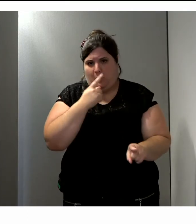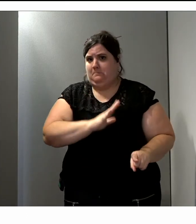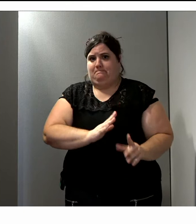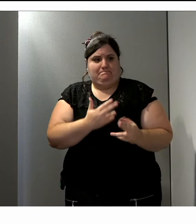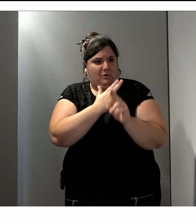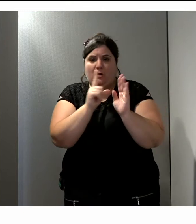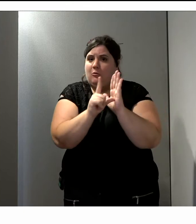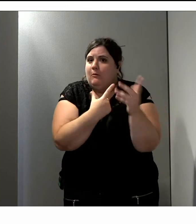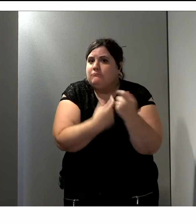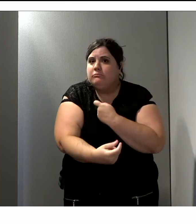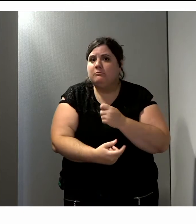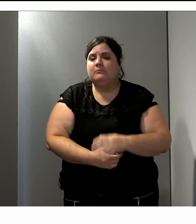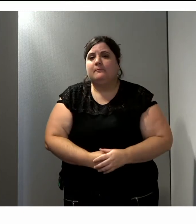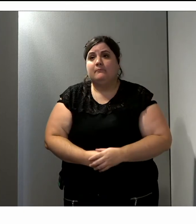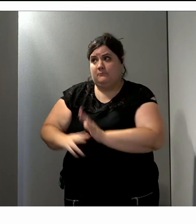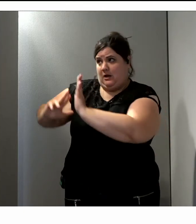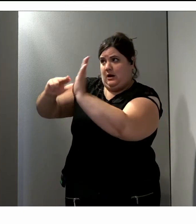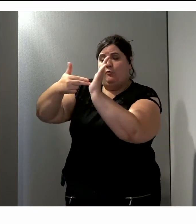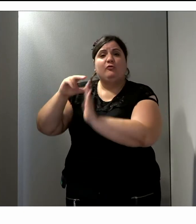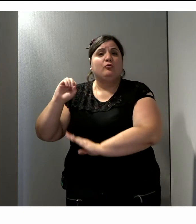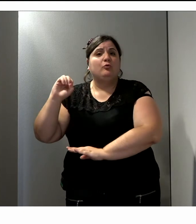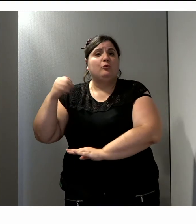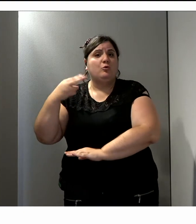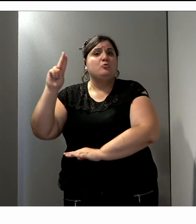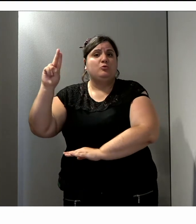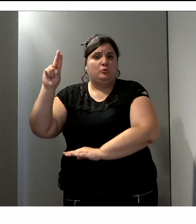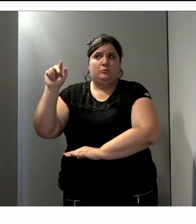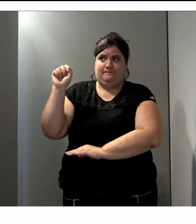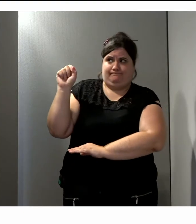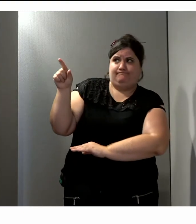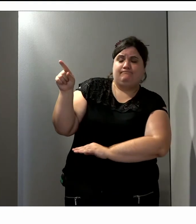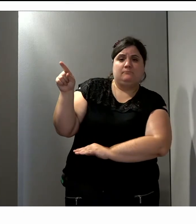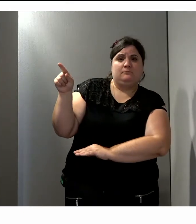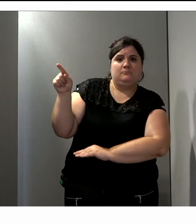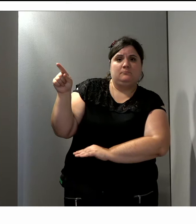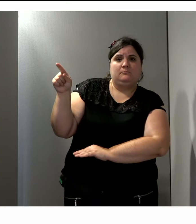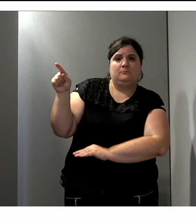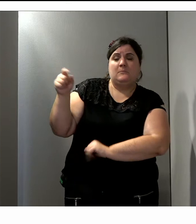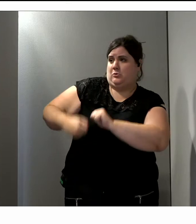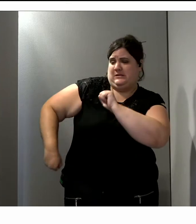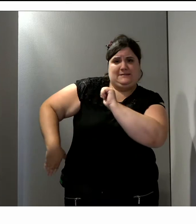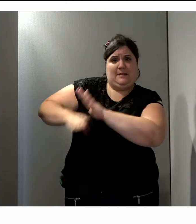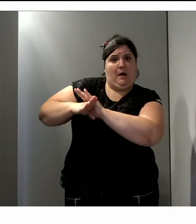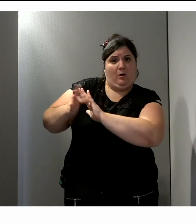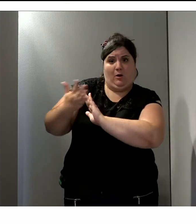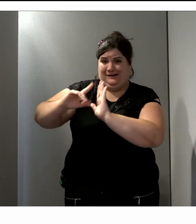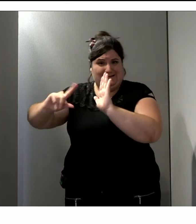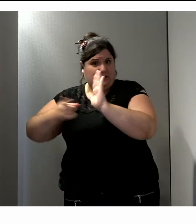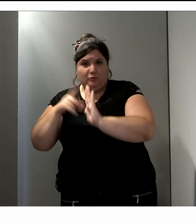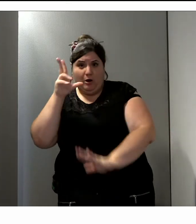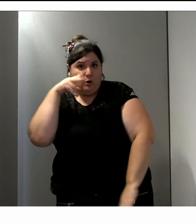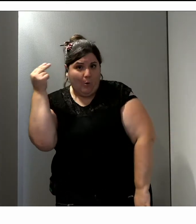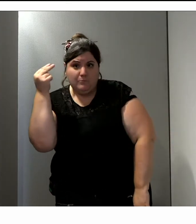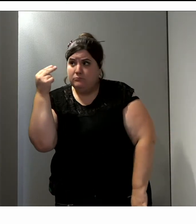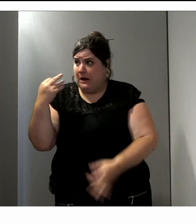de l'ONU, on va voir que toute convention est bâtie sur les droits